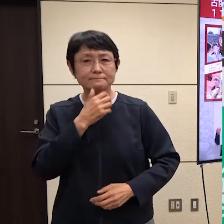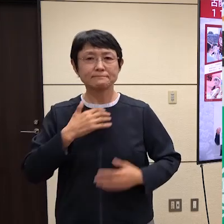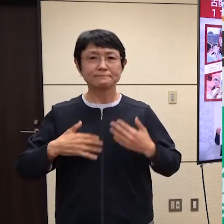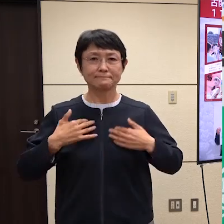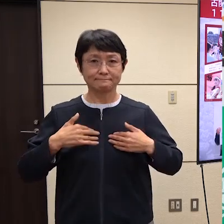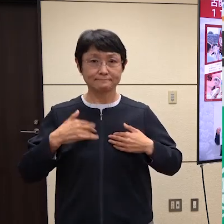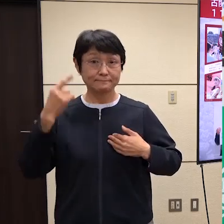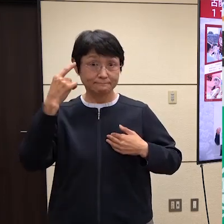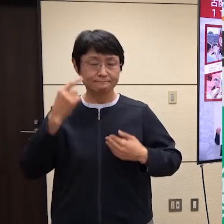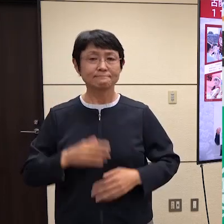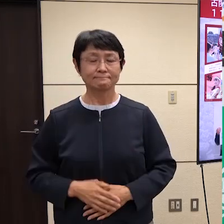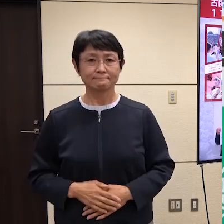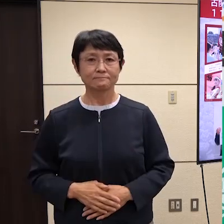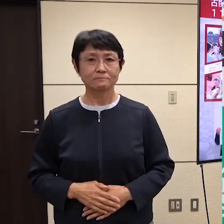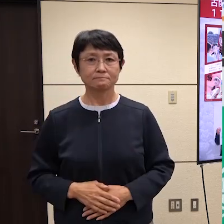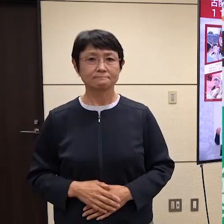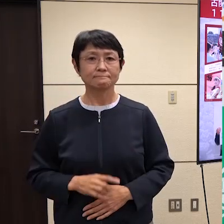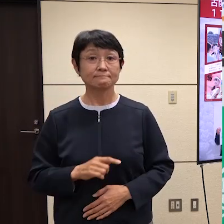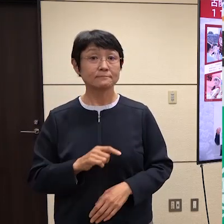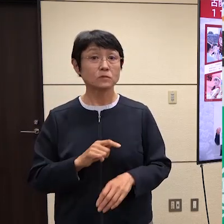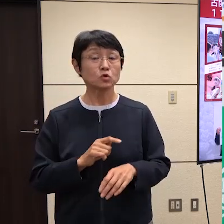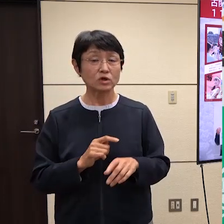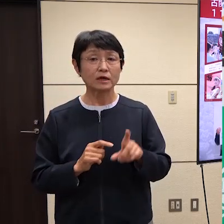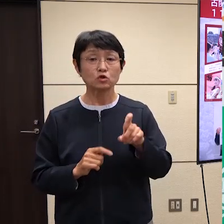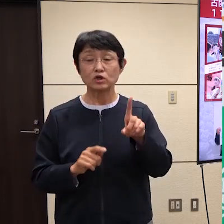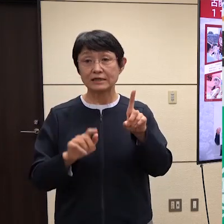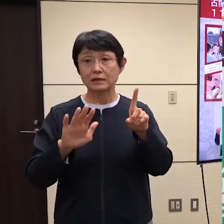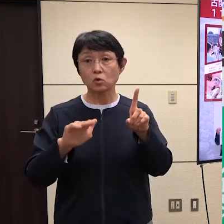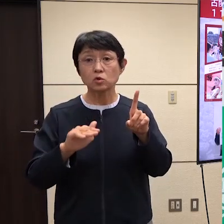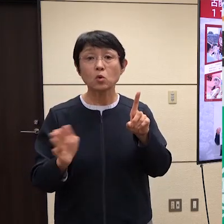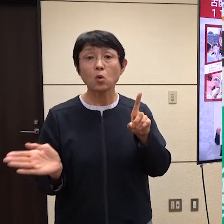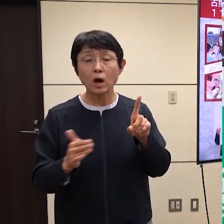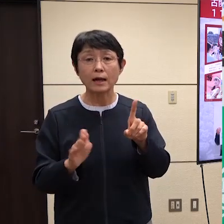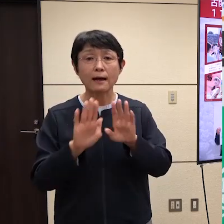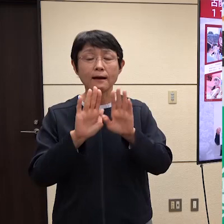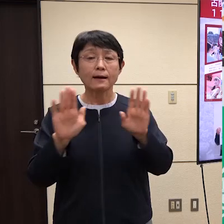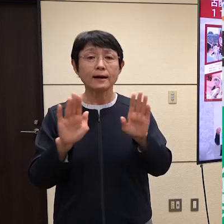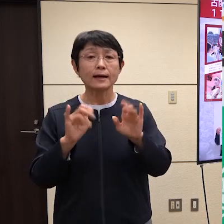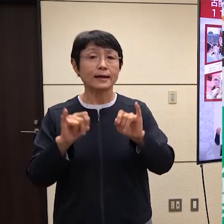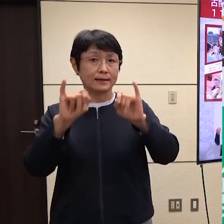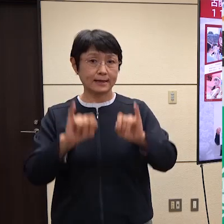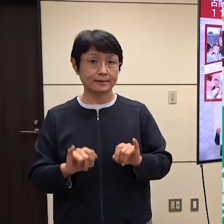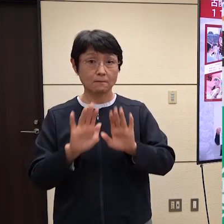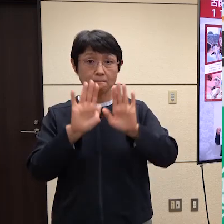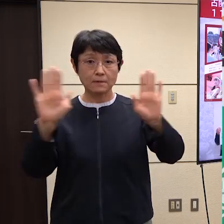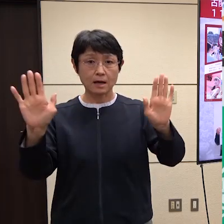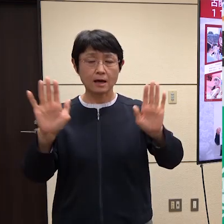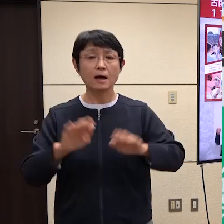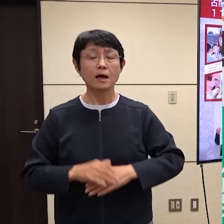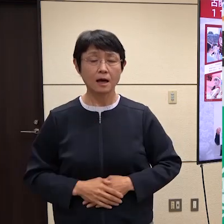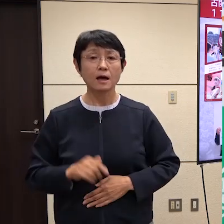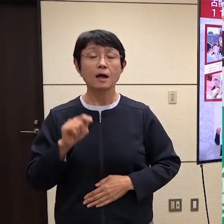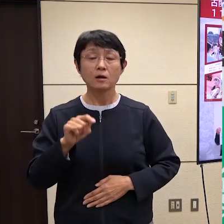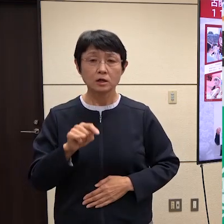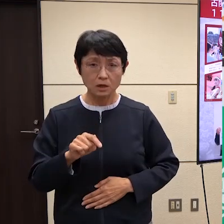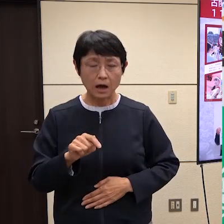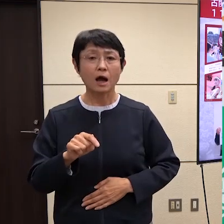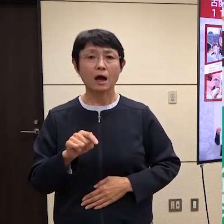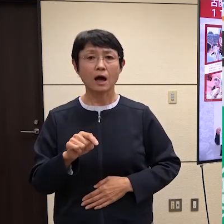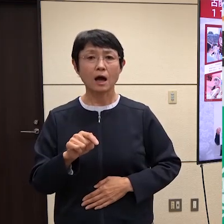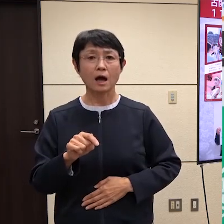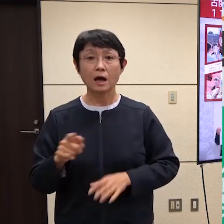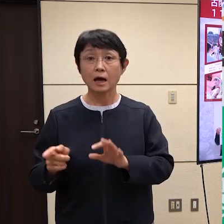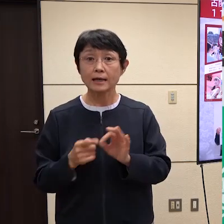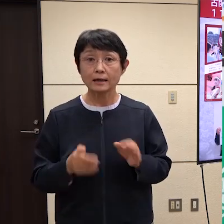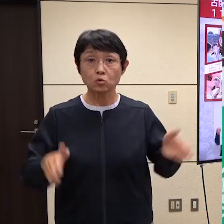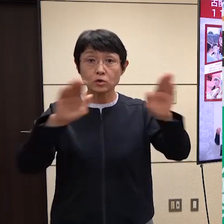。続いて11時45分から開会セレモニーになります。セレモニーでは